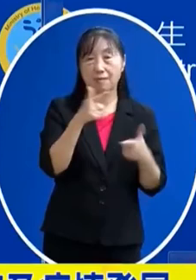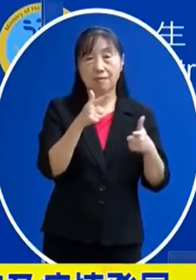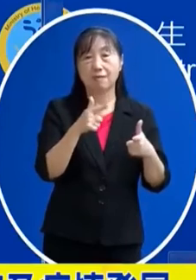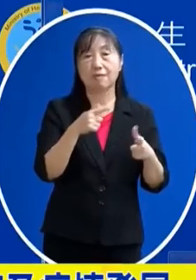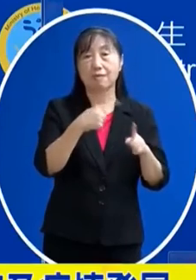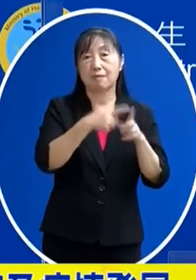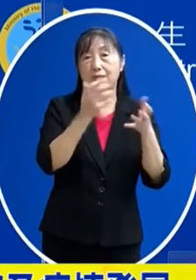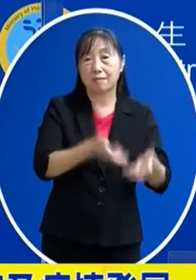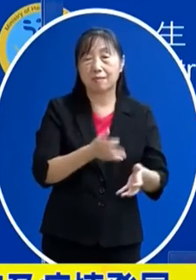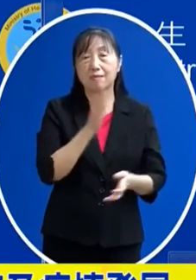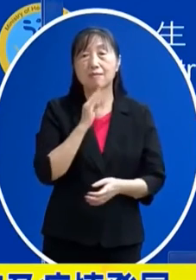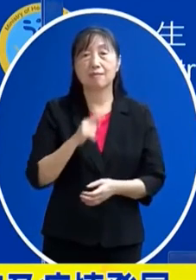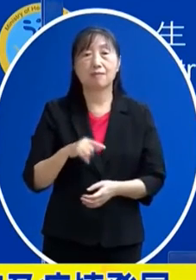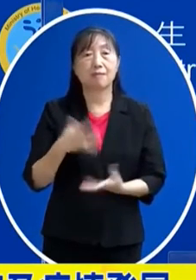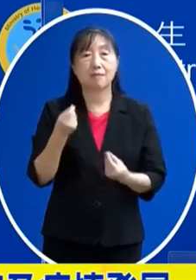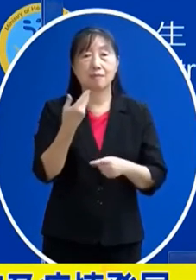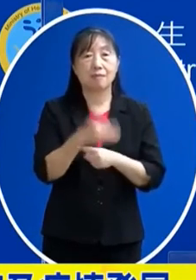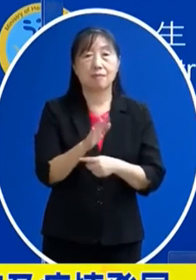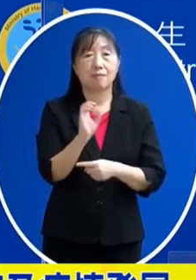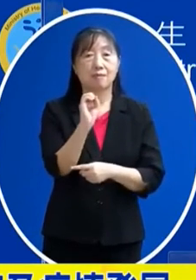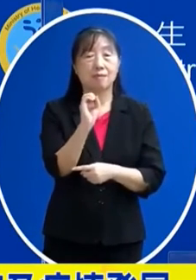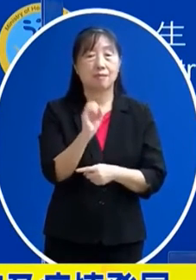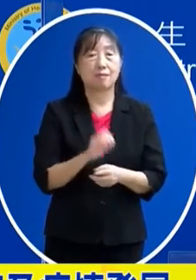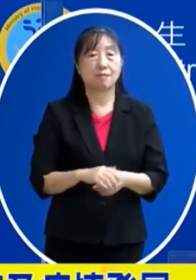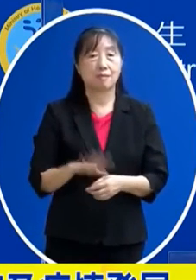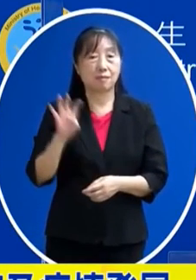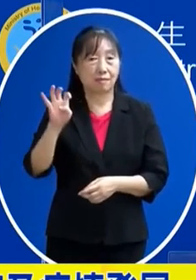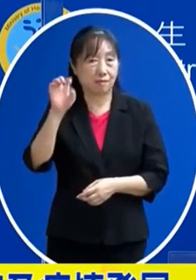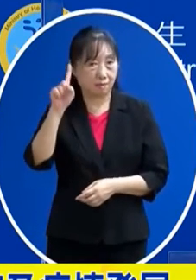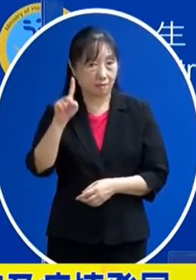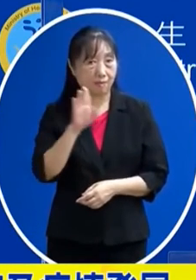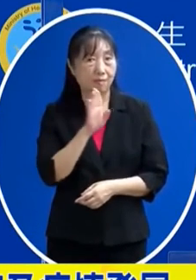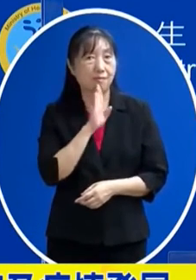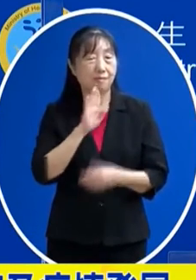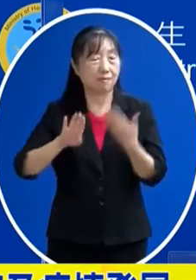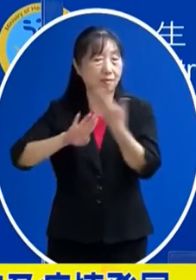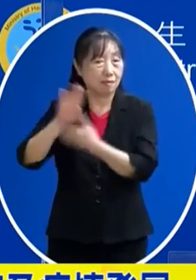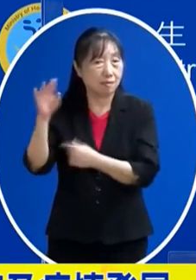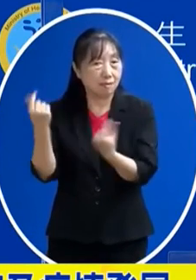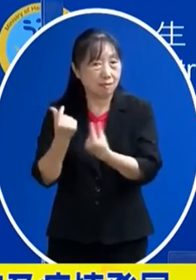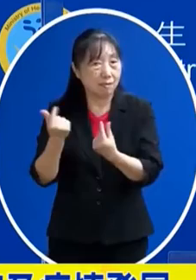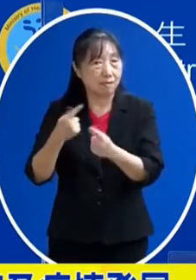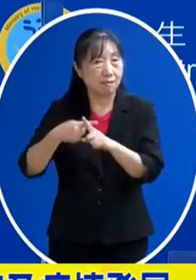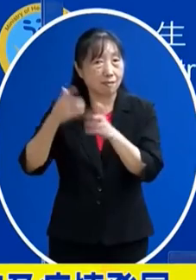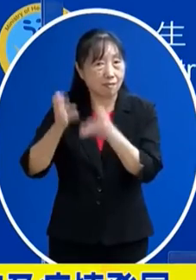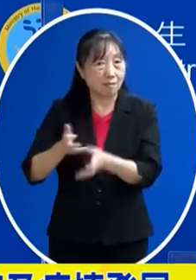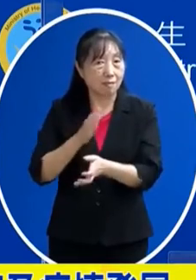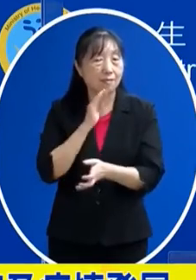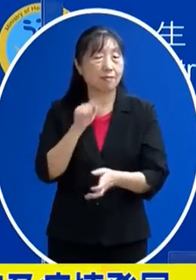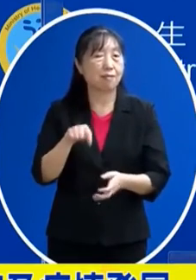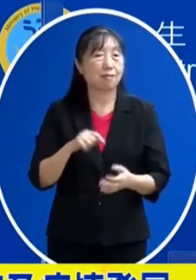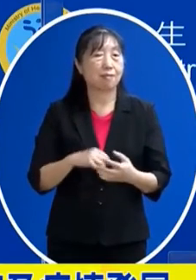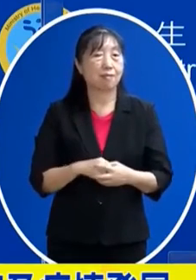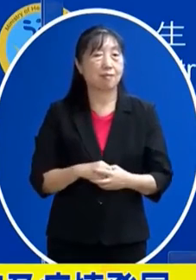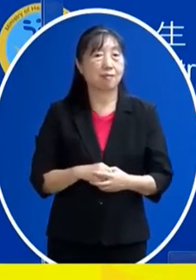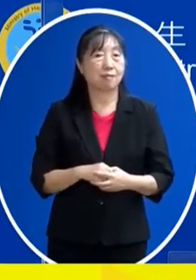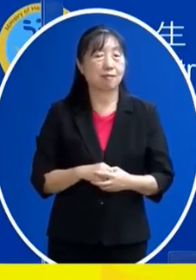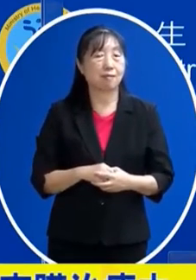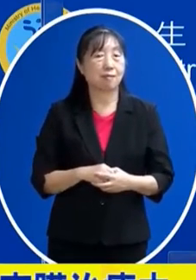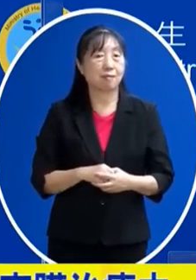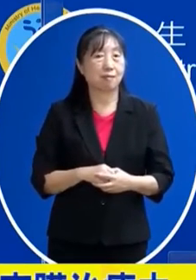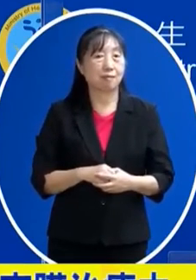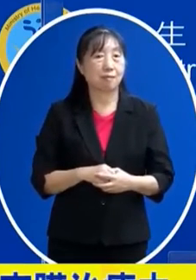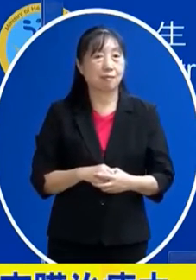不良事件，那没有死亡的事件，有41件的其他疑似严重不良事件。那至